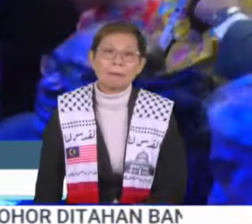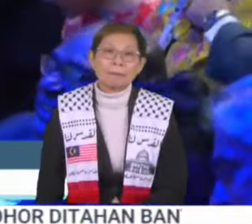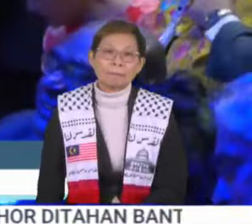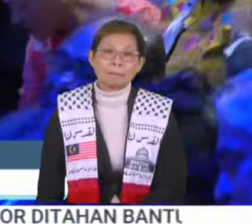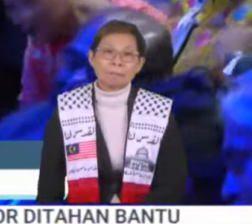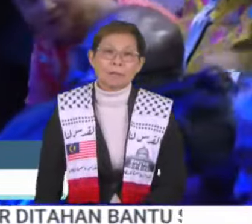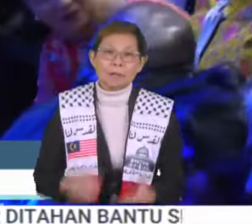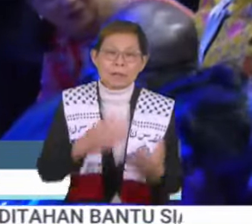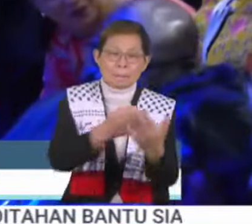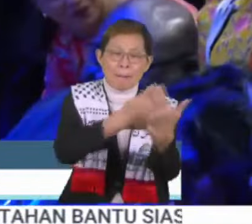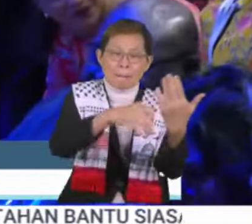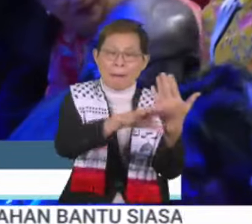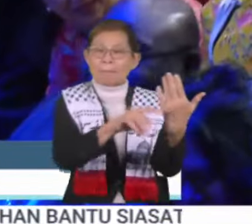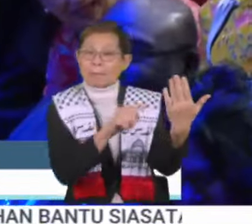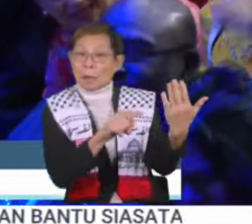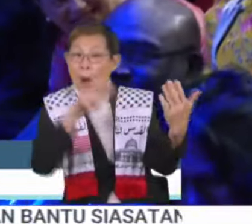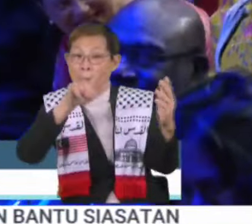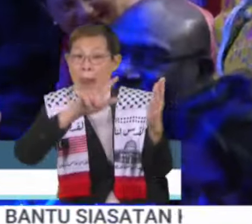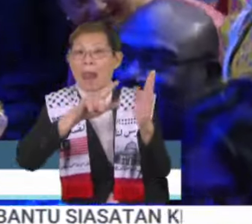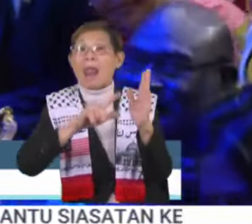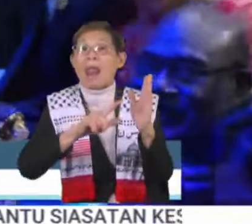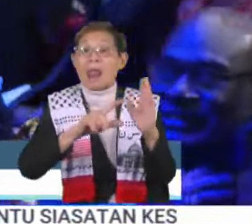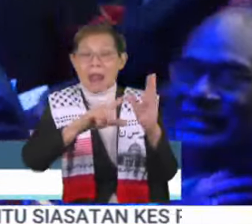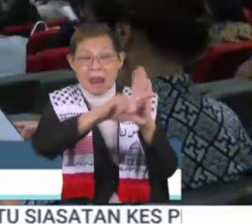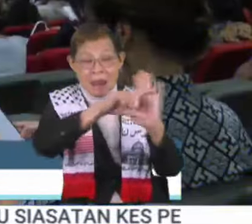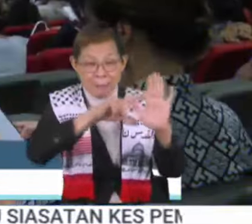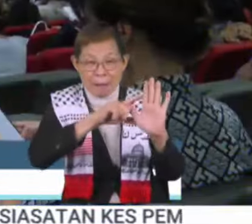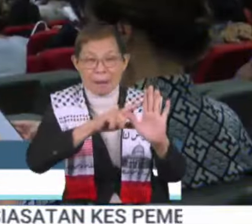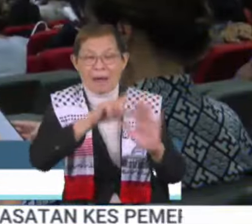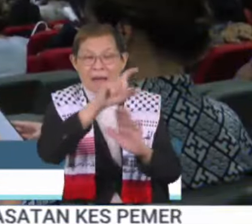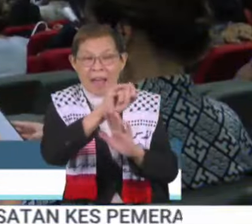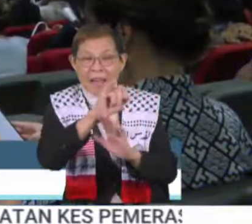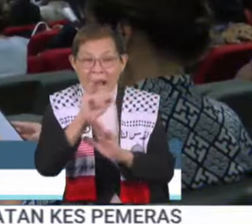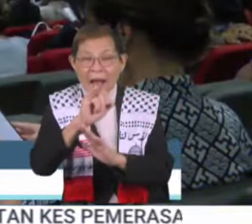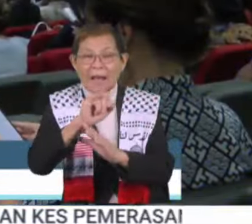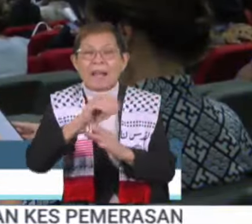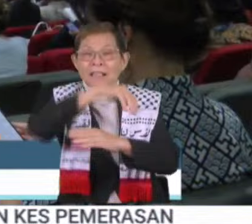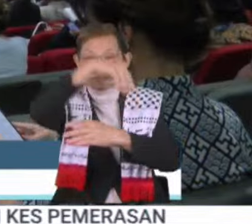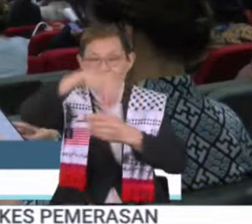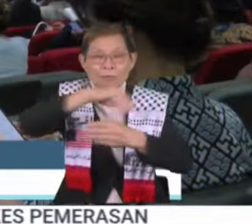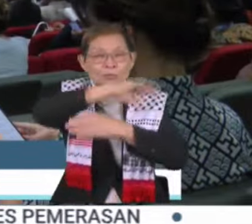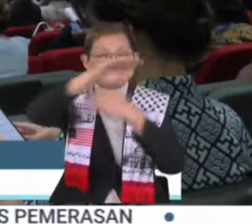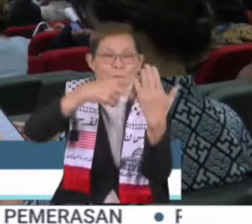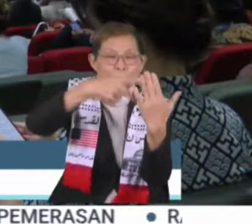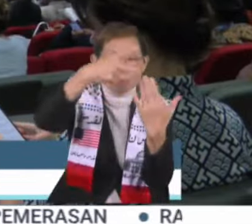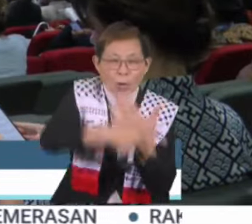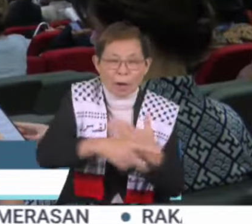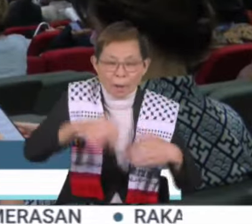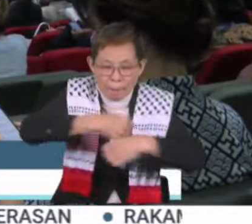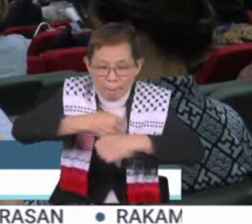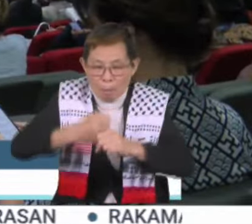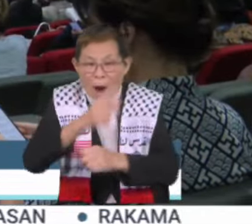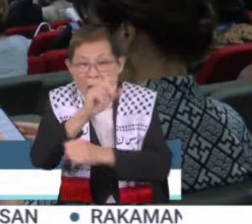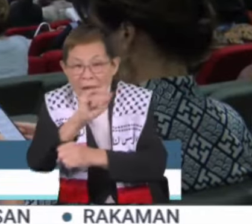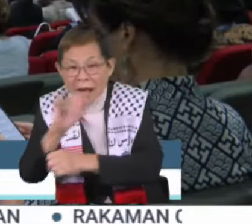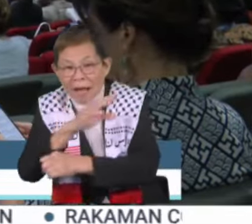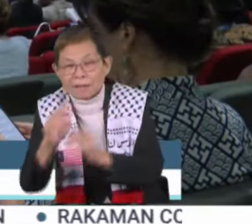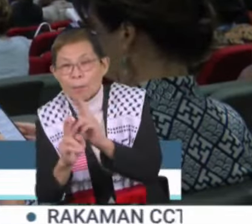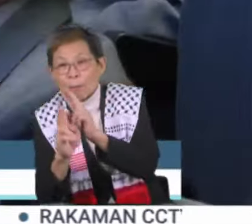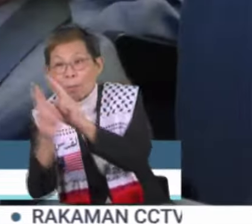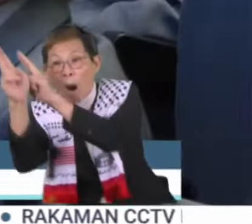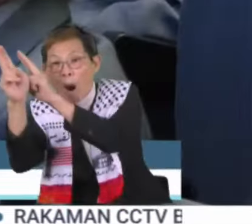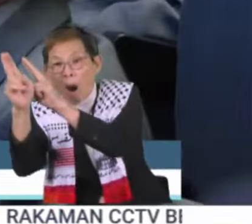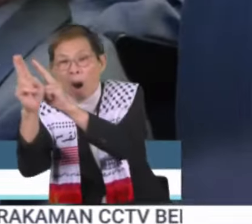Justru platform media sosial perlu meletakkan label kecerdasan buatan AI dalam setiap kandungan yang dijana AI serta dimuat naik